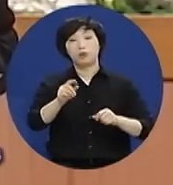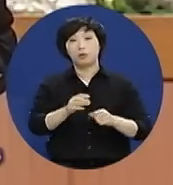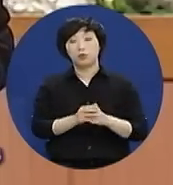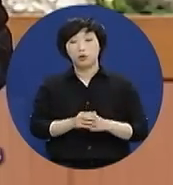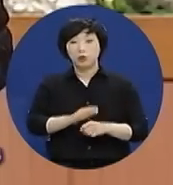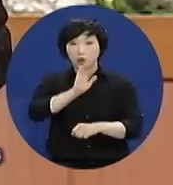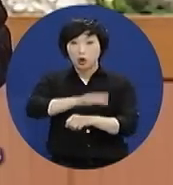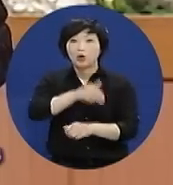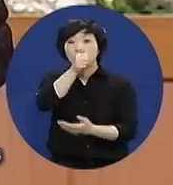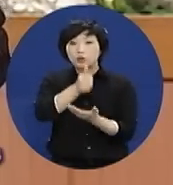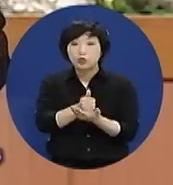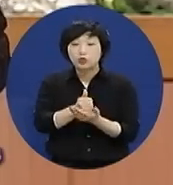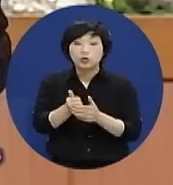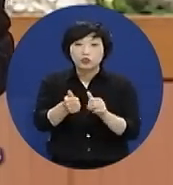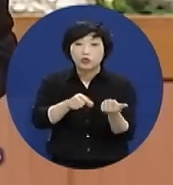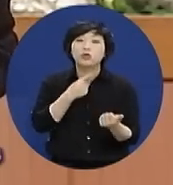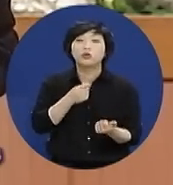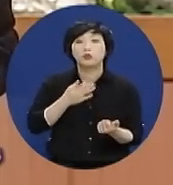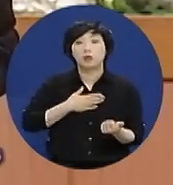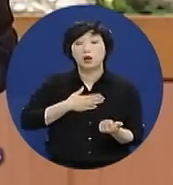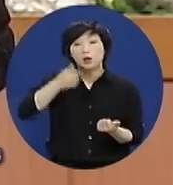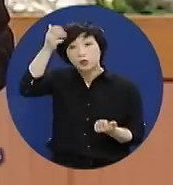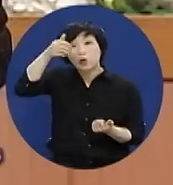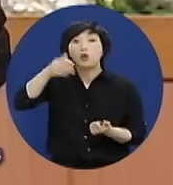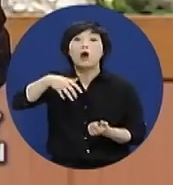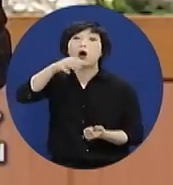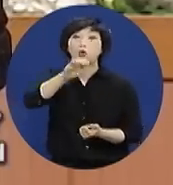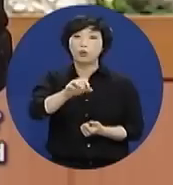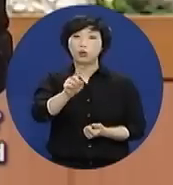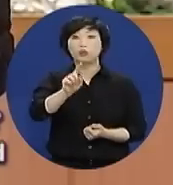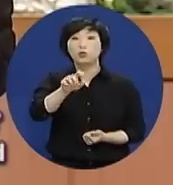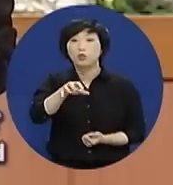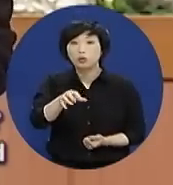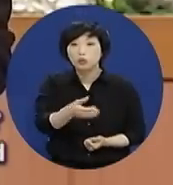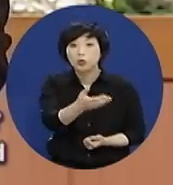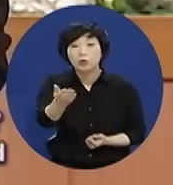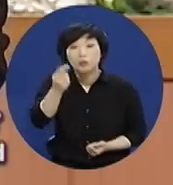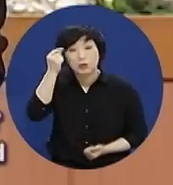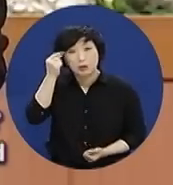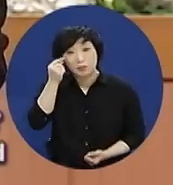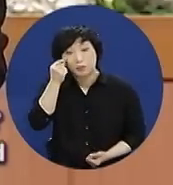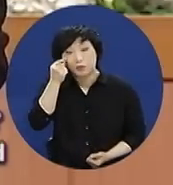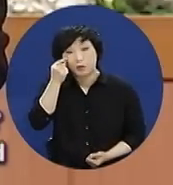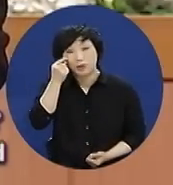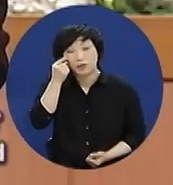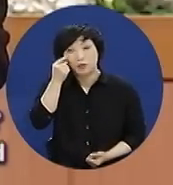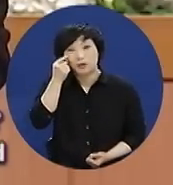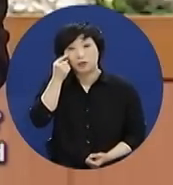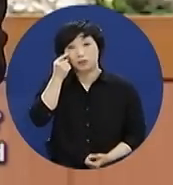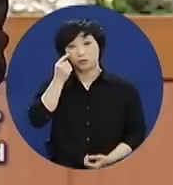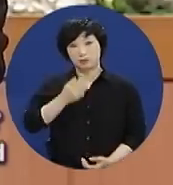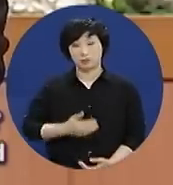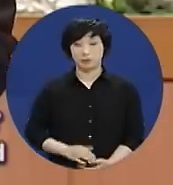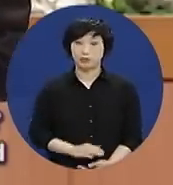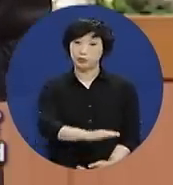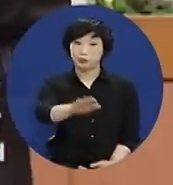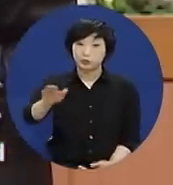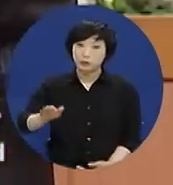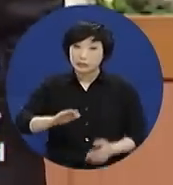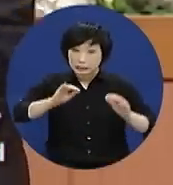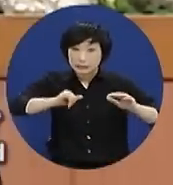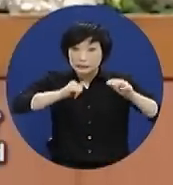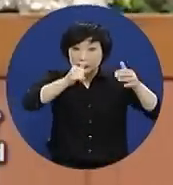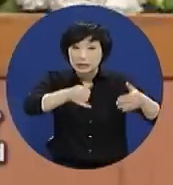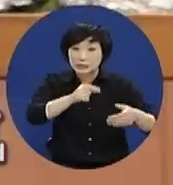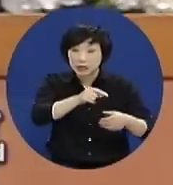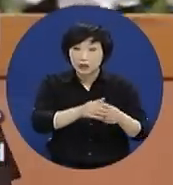かわらず肉体が終わるその日と罪によって死んだ私の魂はどこに向って